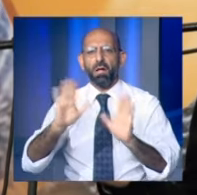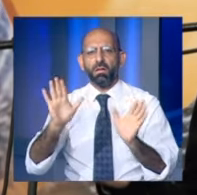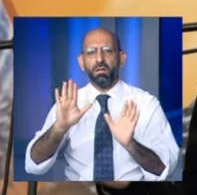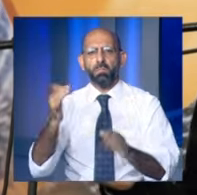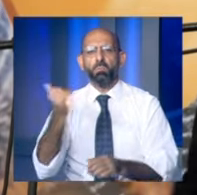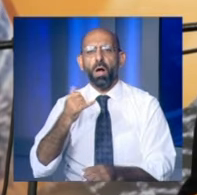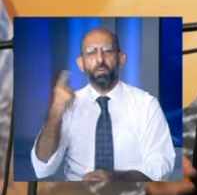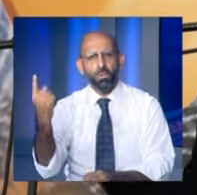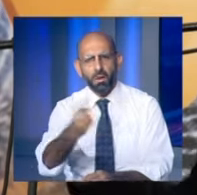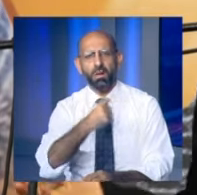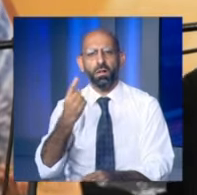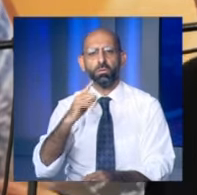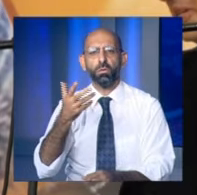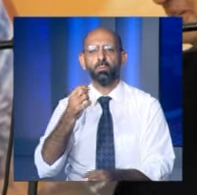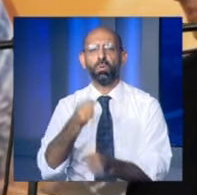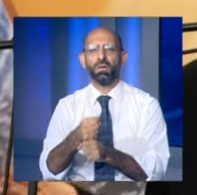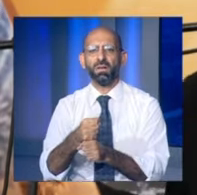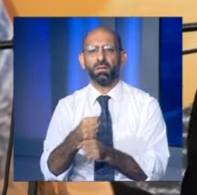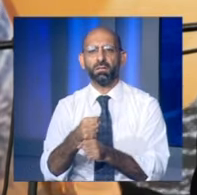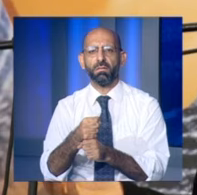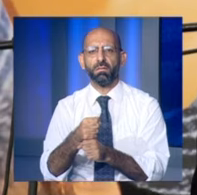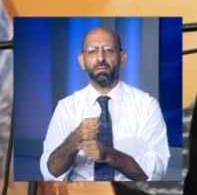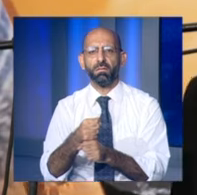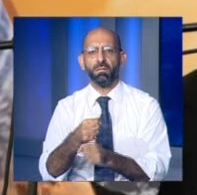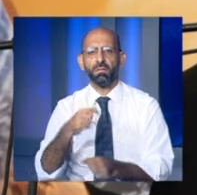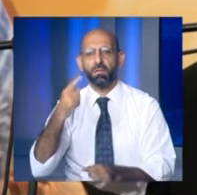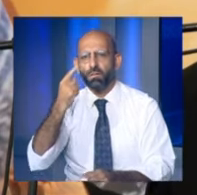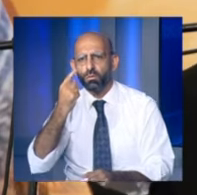فلينتظروا ونحن منتظرون،